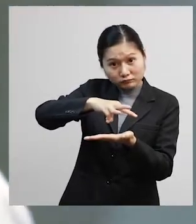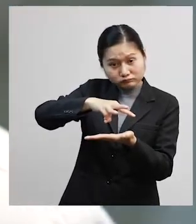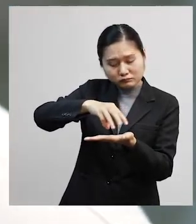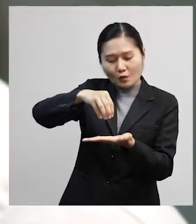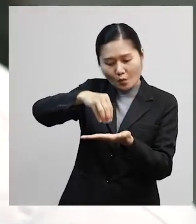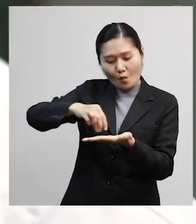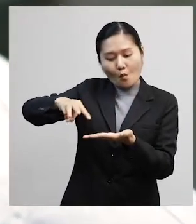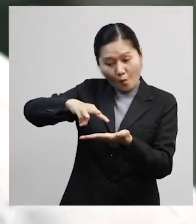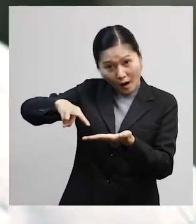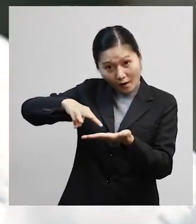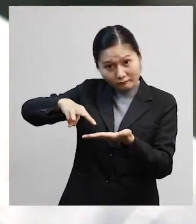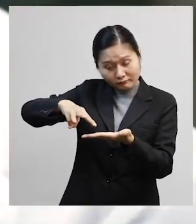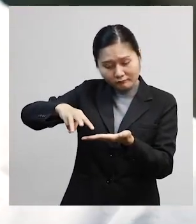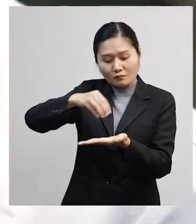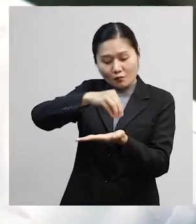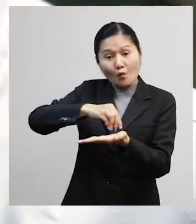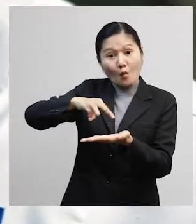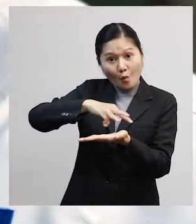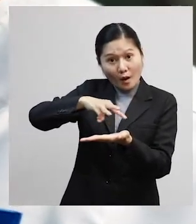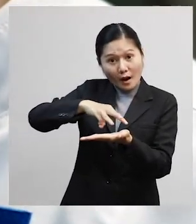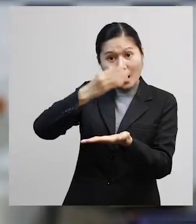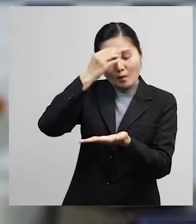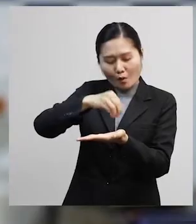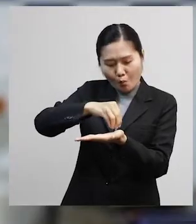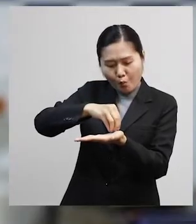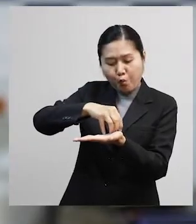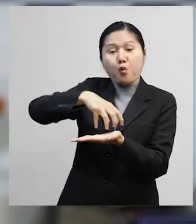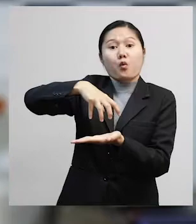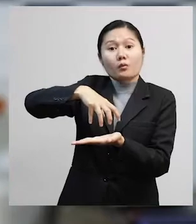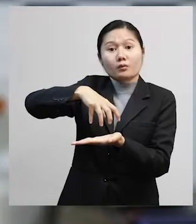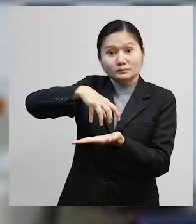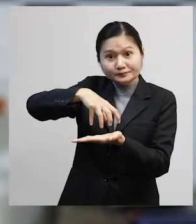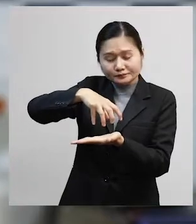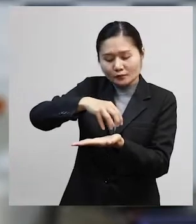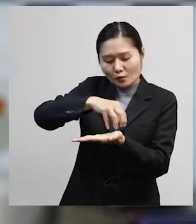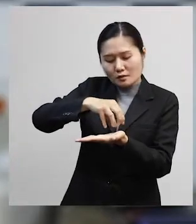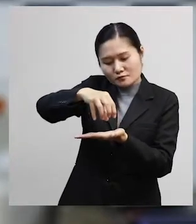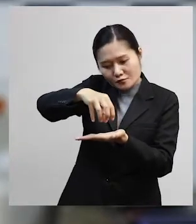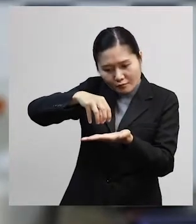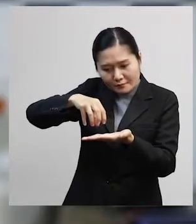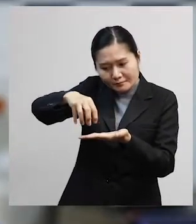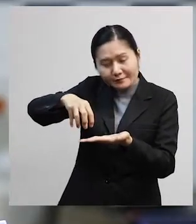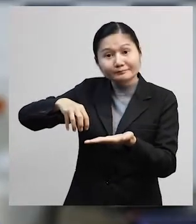เพื่อที่จะได้มีพื้นที่ในการขยายตัวเวลาที่เขาอบนะคะอาจจะวางสับหว่างกันค่ะ